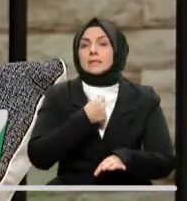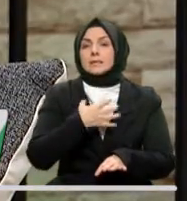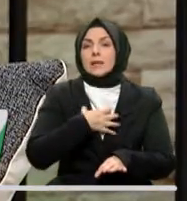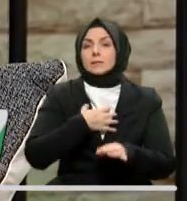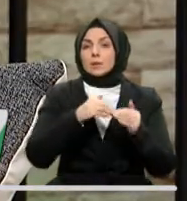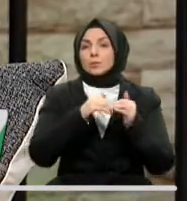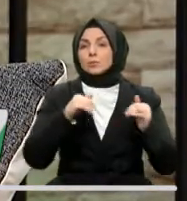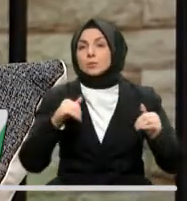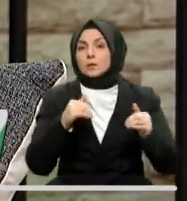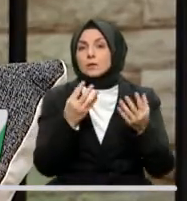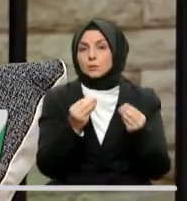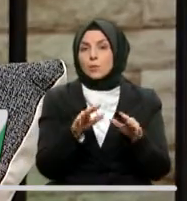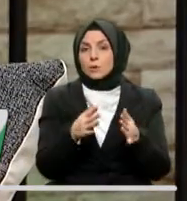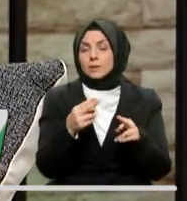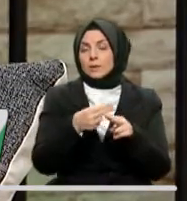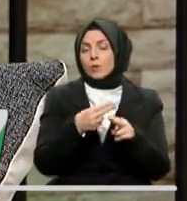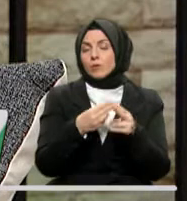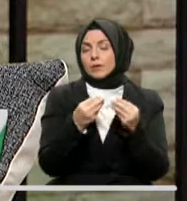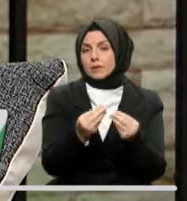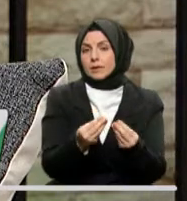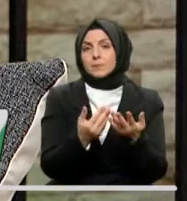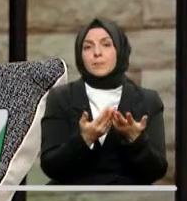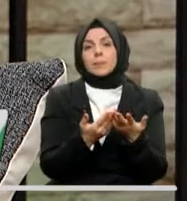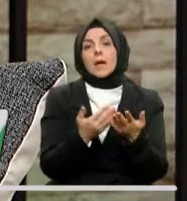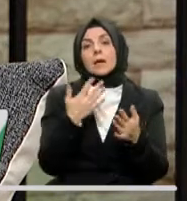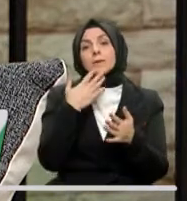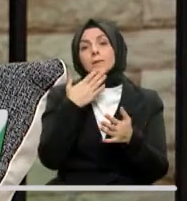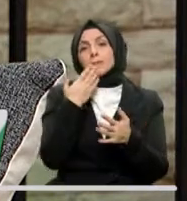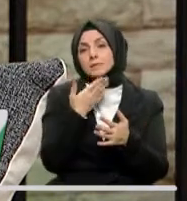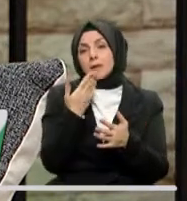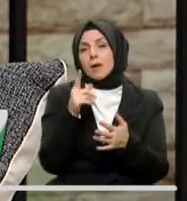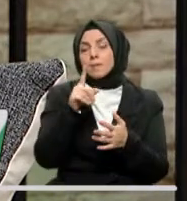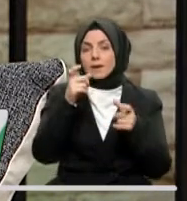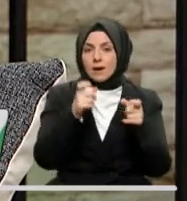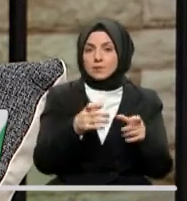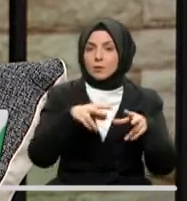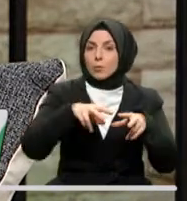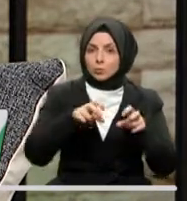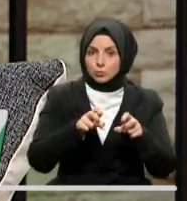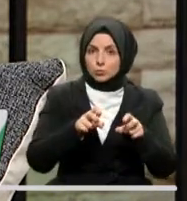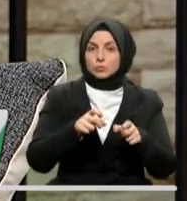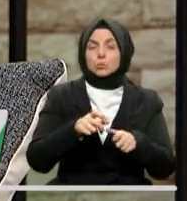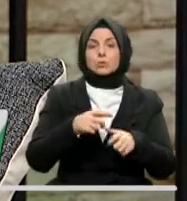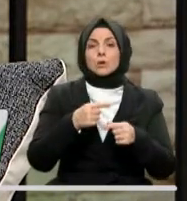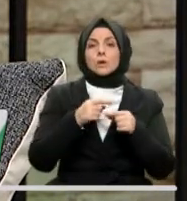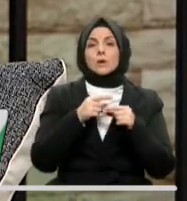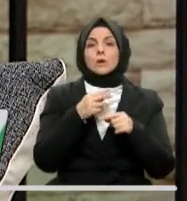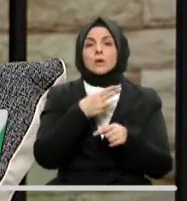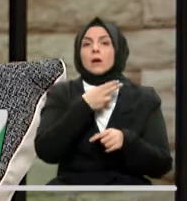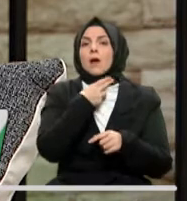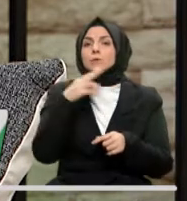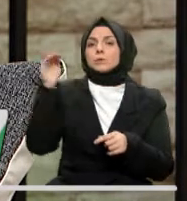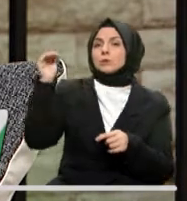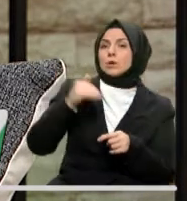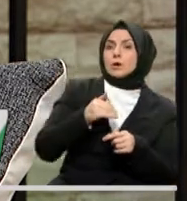Örnek vermek gerekirse işte Mesela bir mekânda oturuyorsunuz garsonu çağırdınız O sırada başka bir masadan da